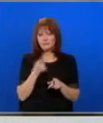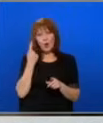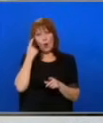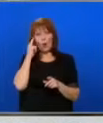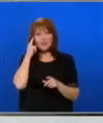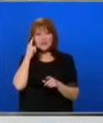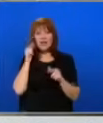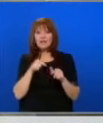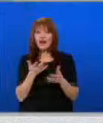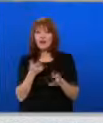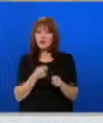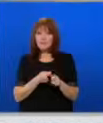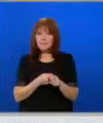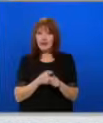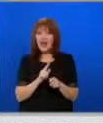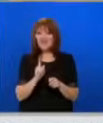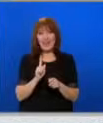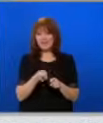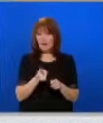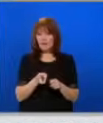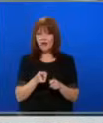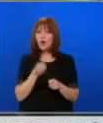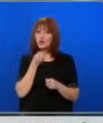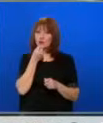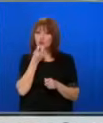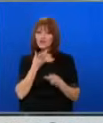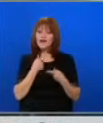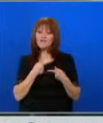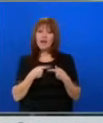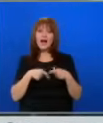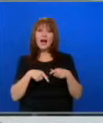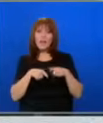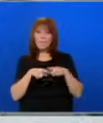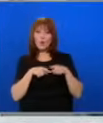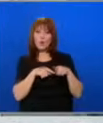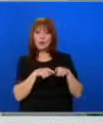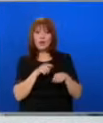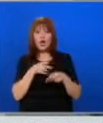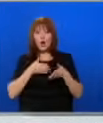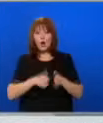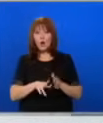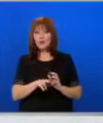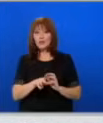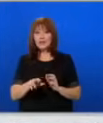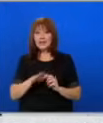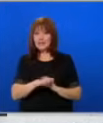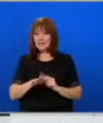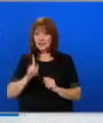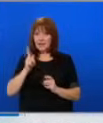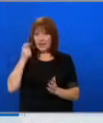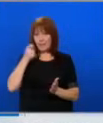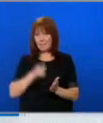това, което са направили, че не е трябвало. Случаят е предаден на районната прокуратура. Родителите на децата трябва да заплатят щетите.